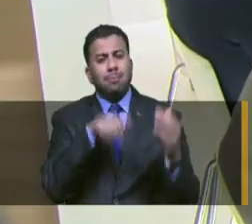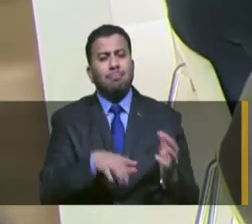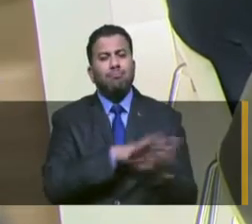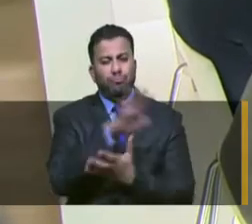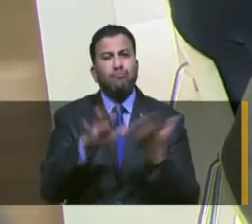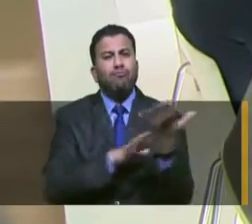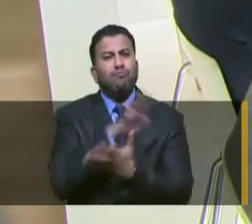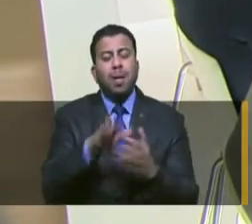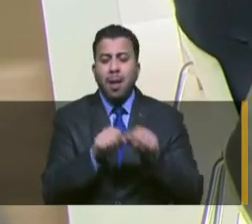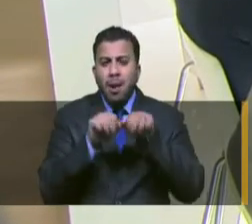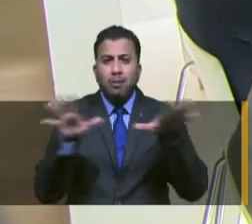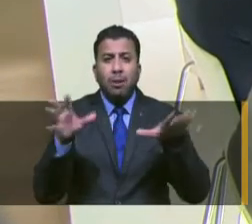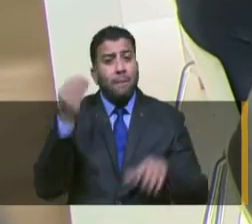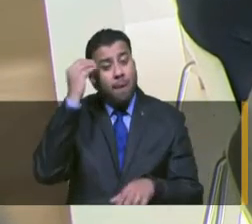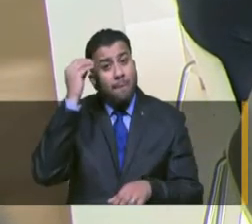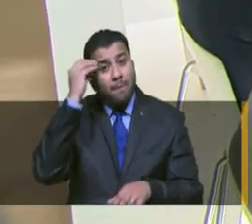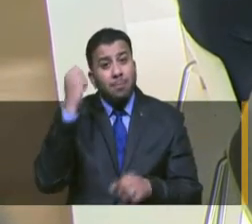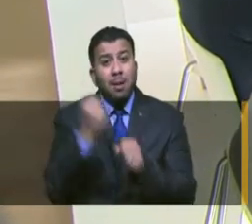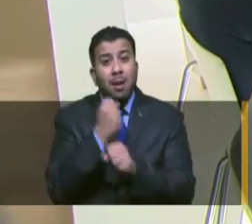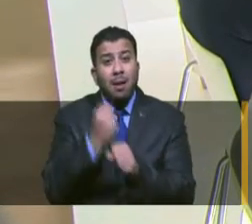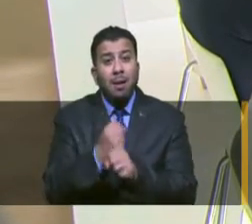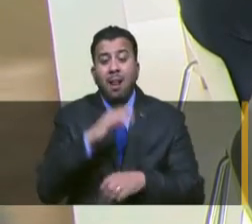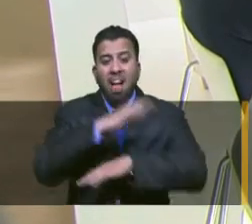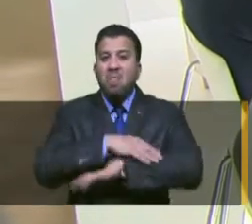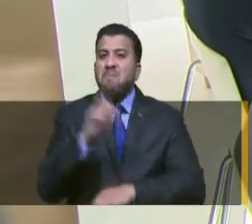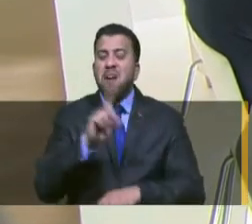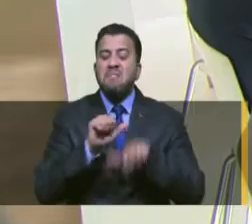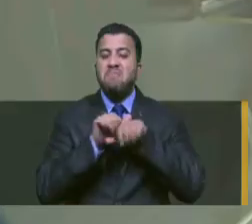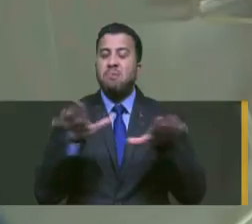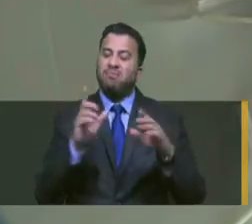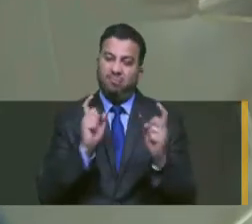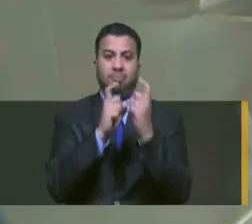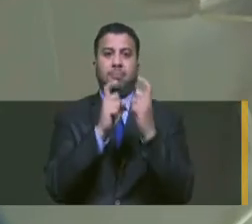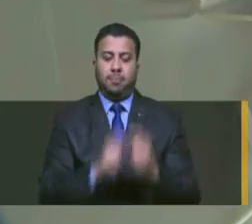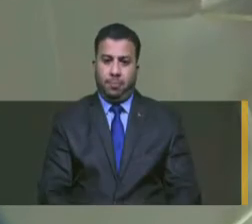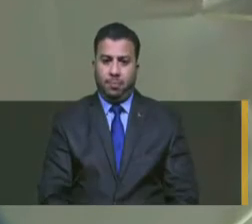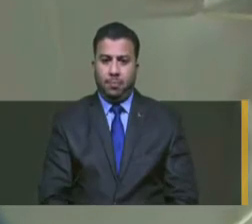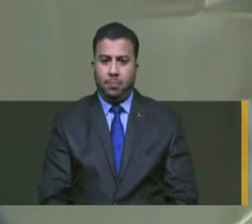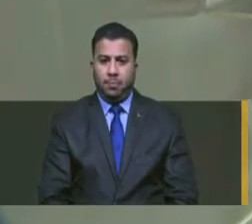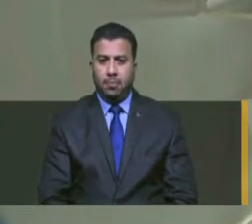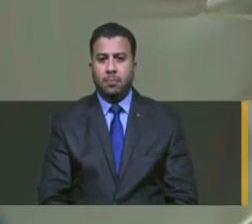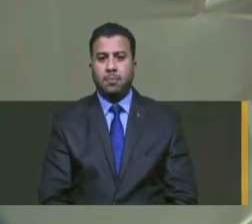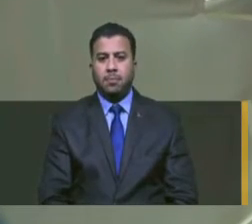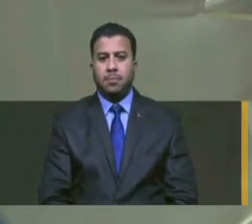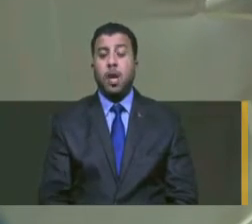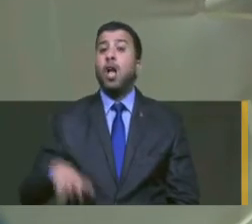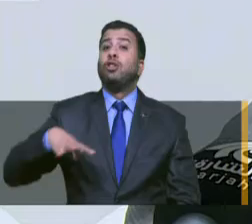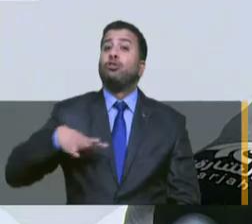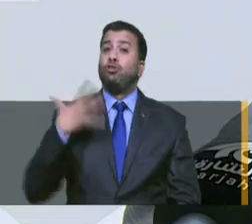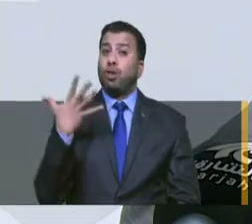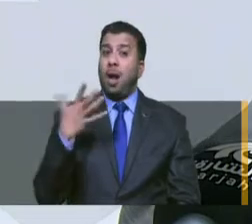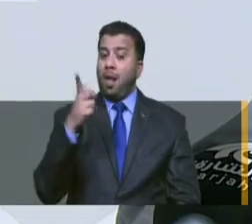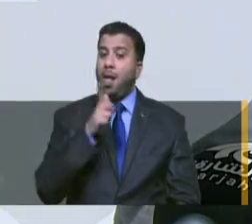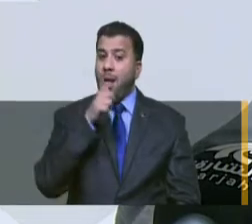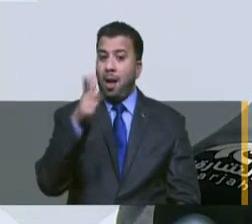والمساعي لنشر المفاهيم والأعمال غير الأخلاقية. احنا نتمنى يعني ان في